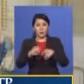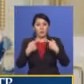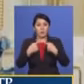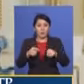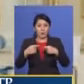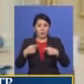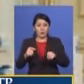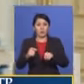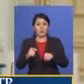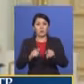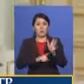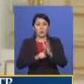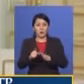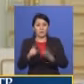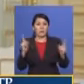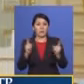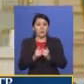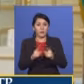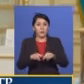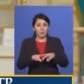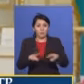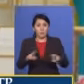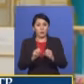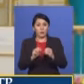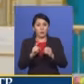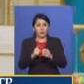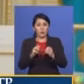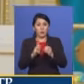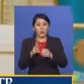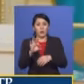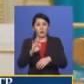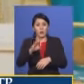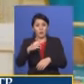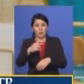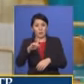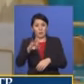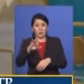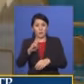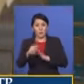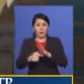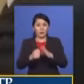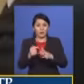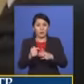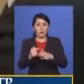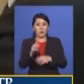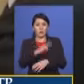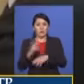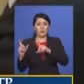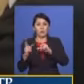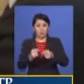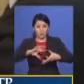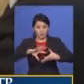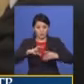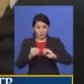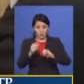пен байланыс көбейген. Кездесуде премьер-министр 11-12 қазан Абу-Даби қаласына жасаған жұмыс сапарының